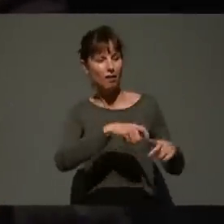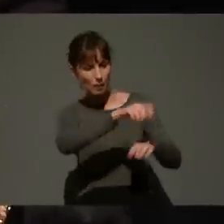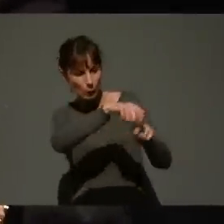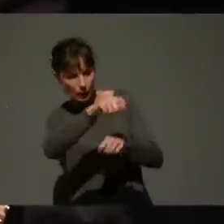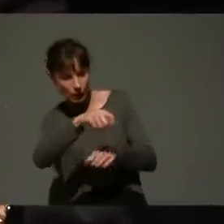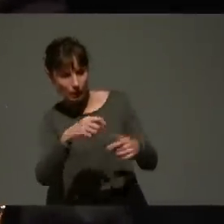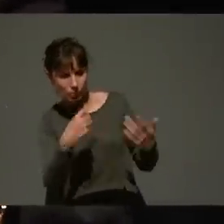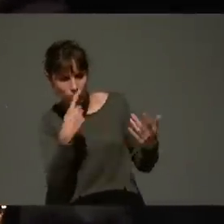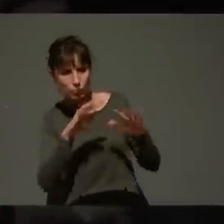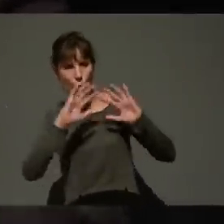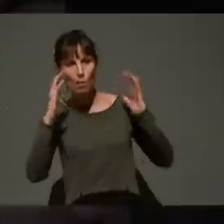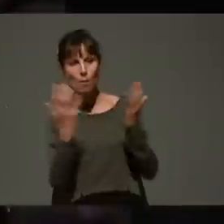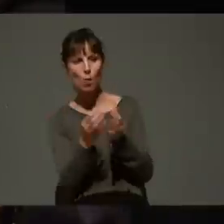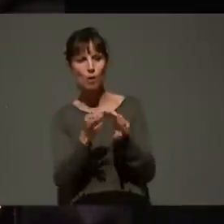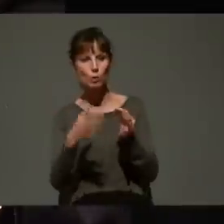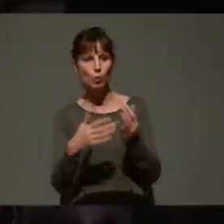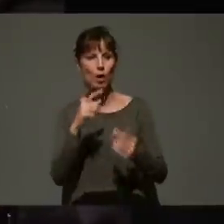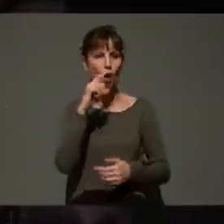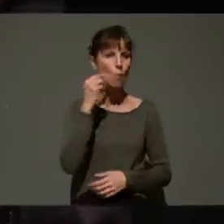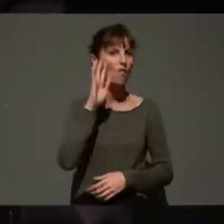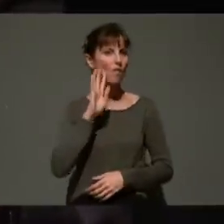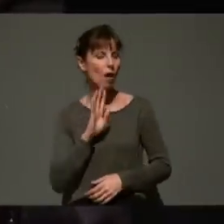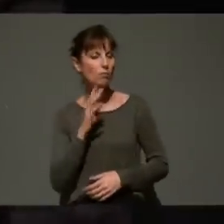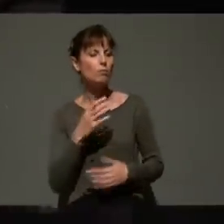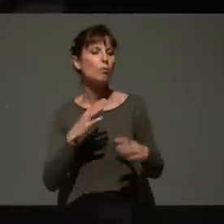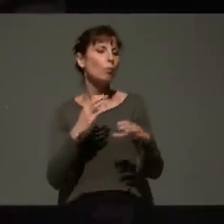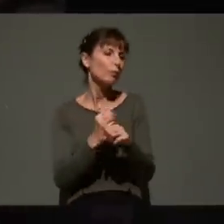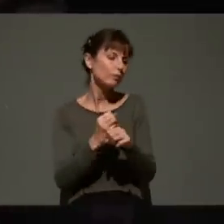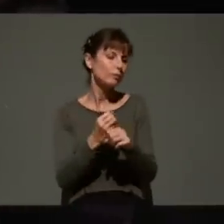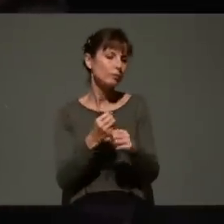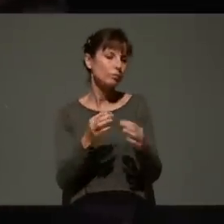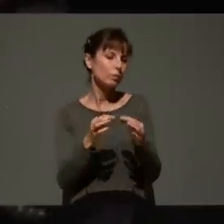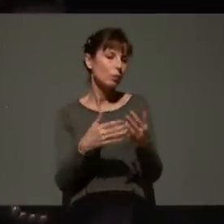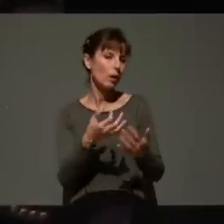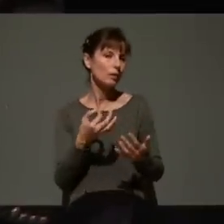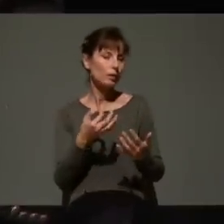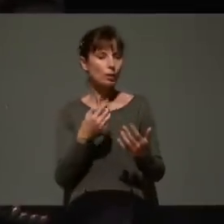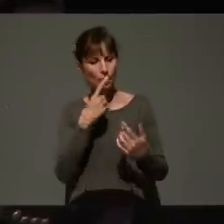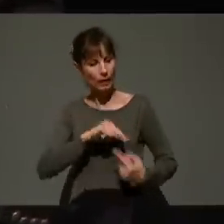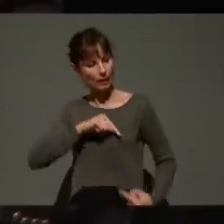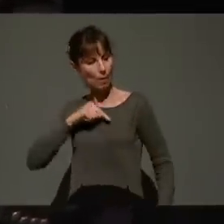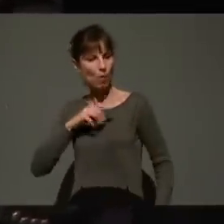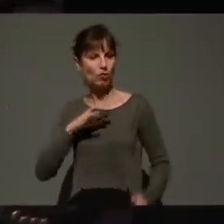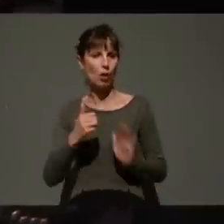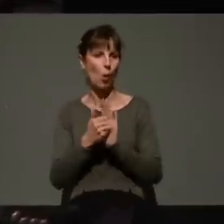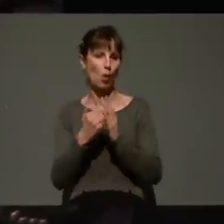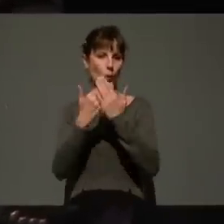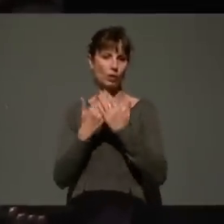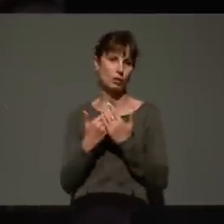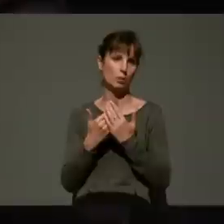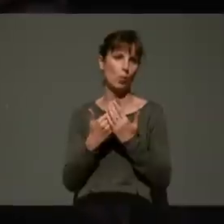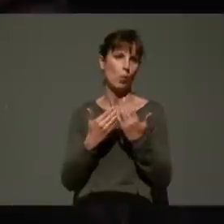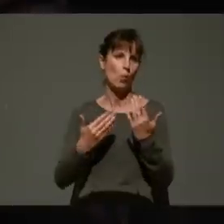même montrer dans cette étude, hommes-femmes, que les étirements ont un rôle protecteur contre les blessures.